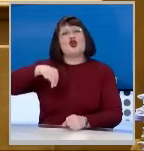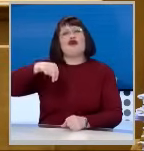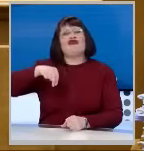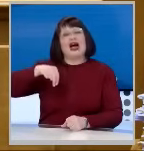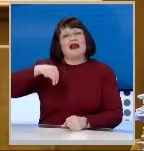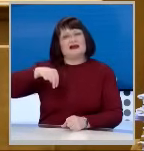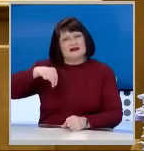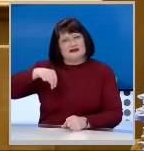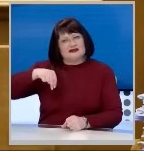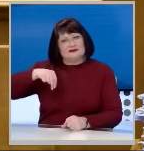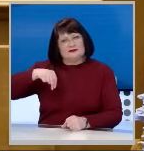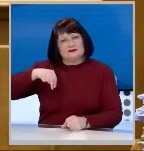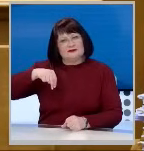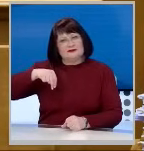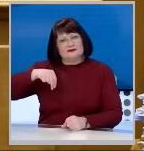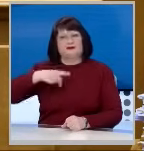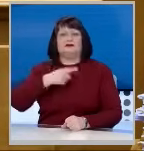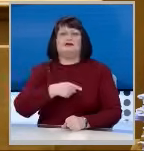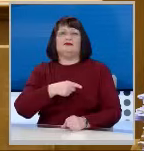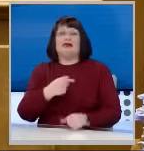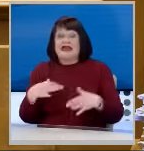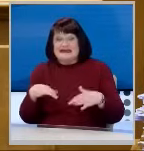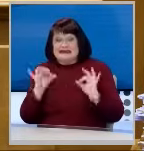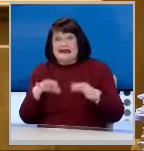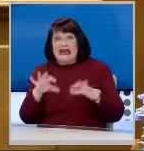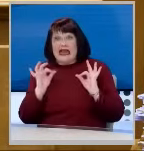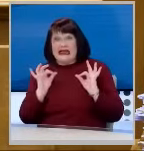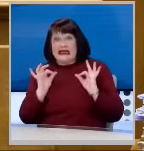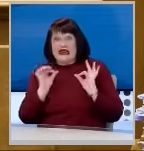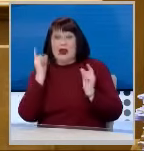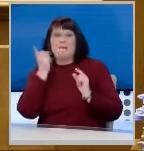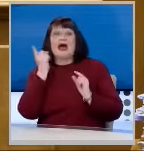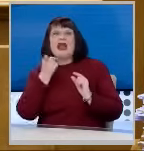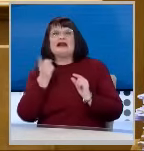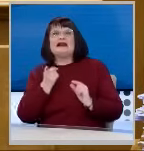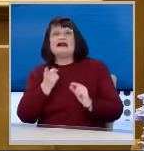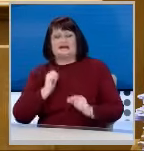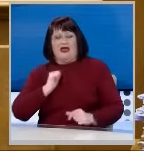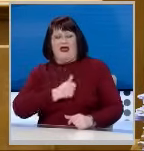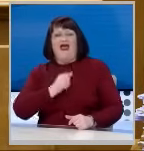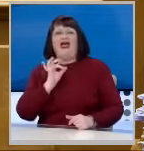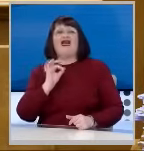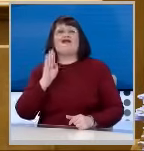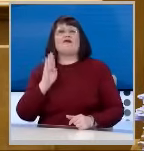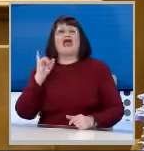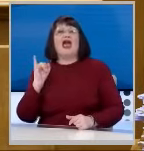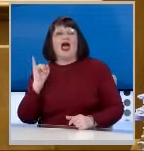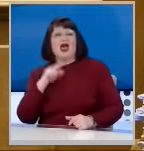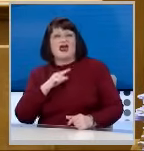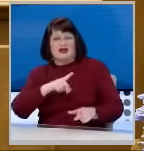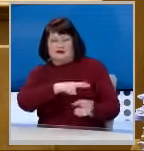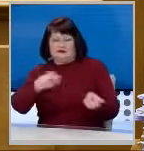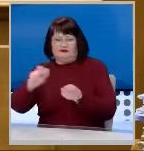κάνανε στα πρωτόλεια του παρατηρήσεις κατασχέθηκαν από το fbi αυτό το πρόσωπο